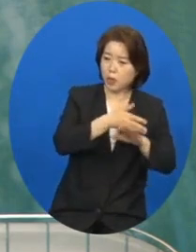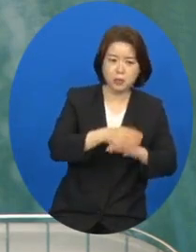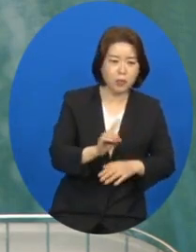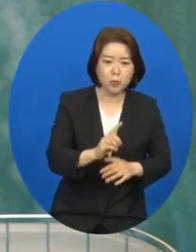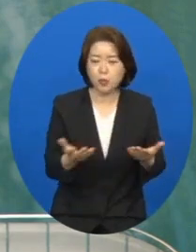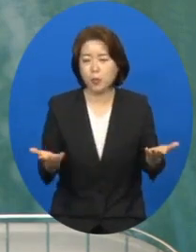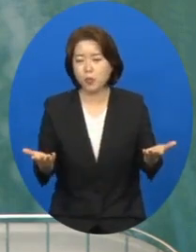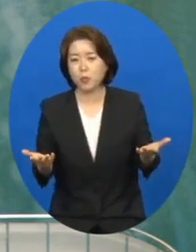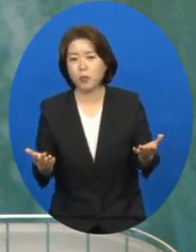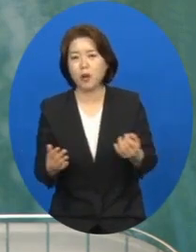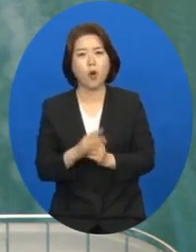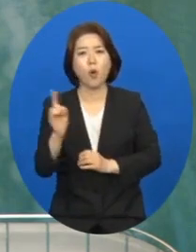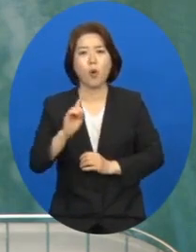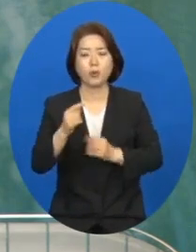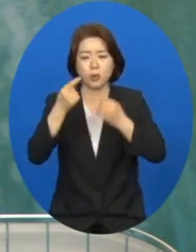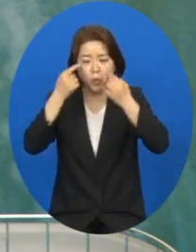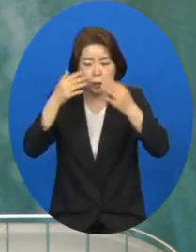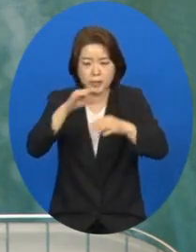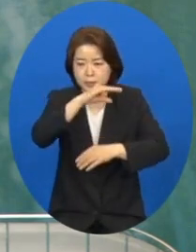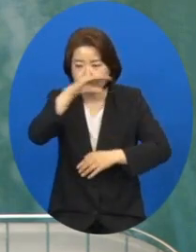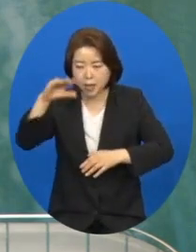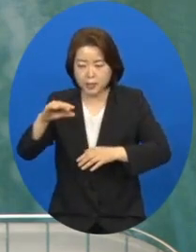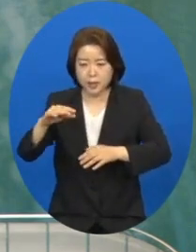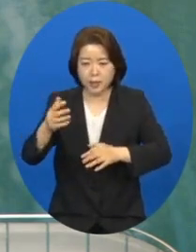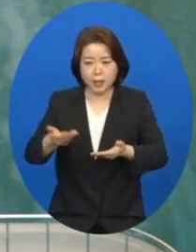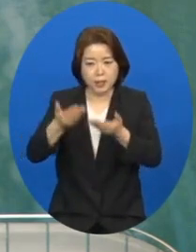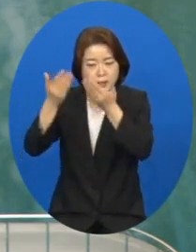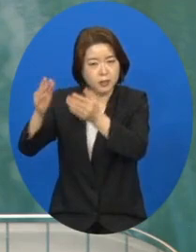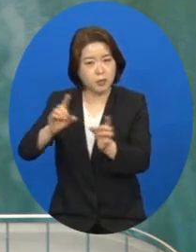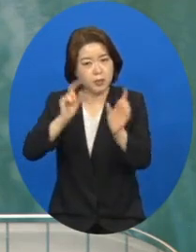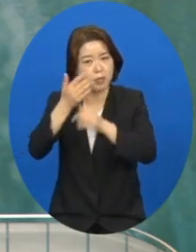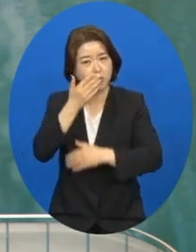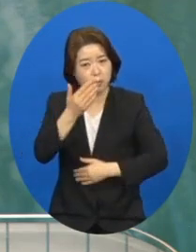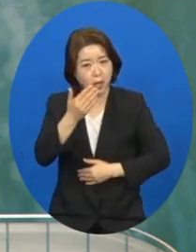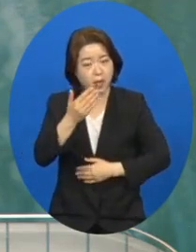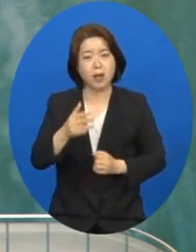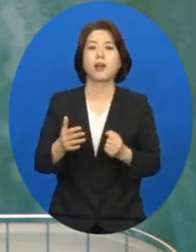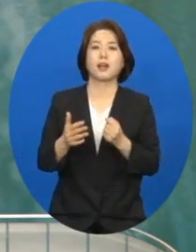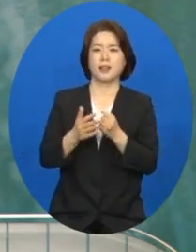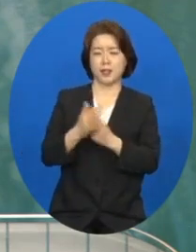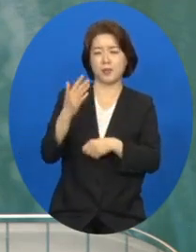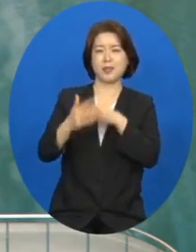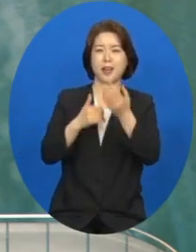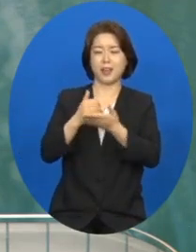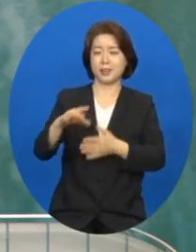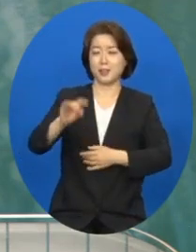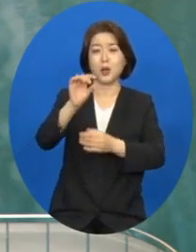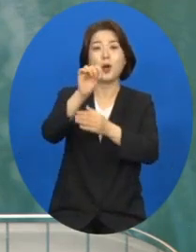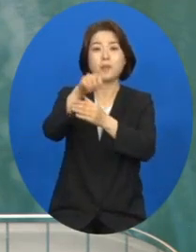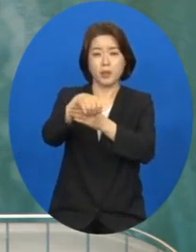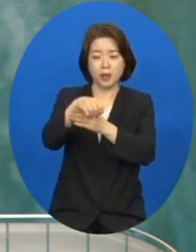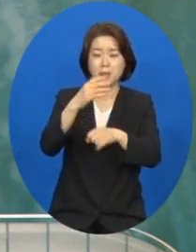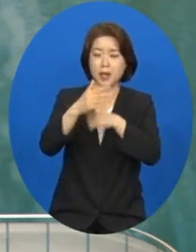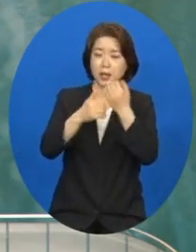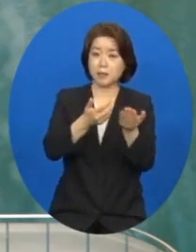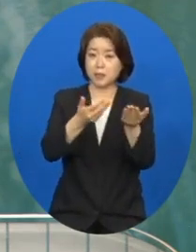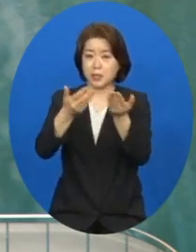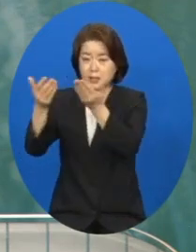열매를 하나님께 제대로 드리며 살 수 있을까요? 그래서 하나님께서 첫 열매를 하나님께